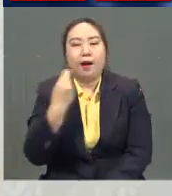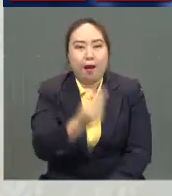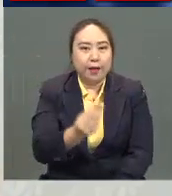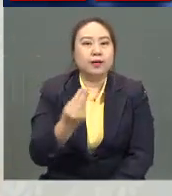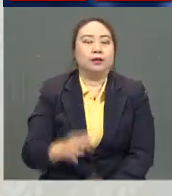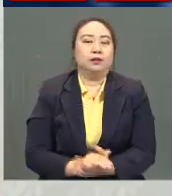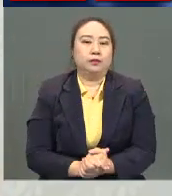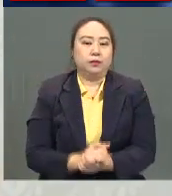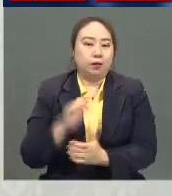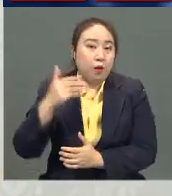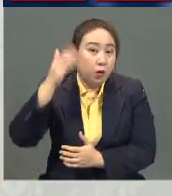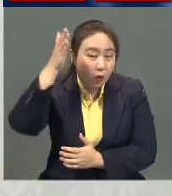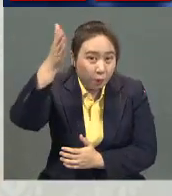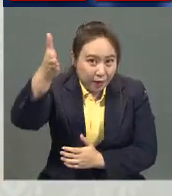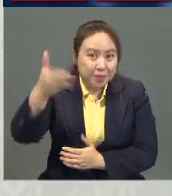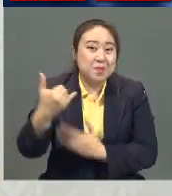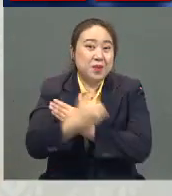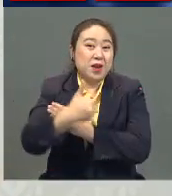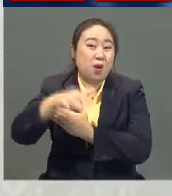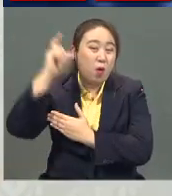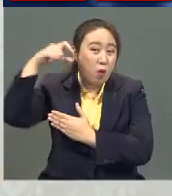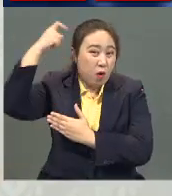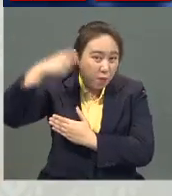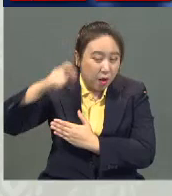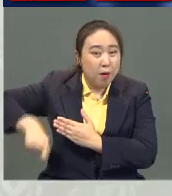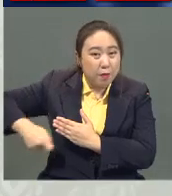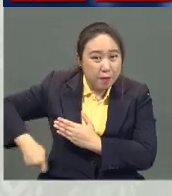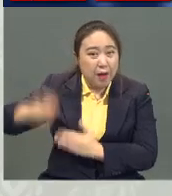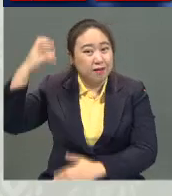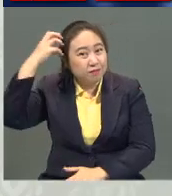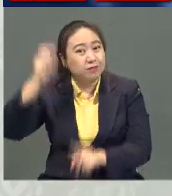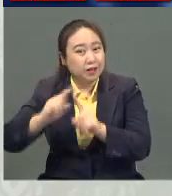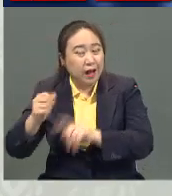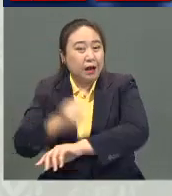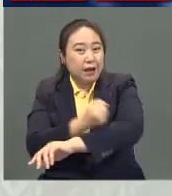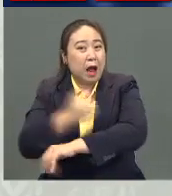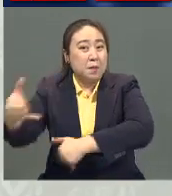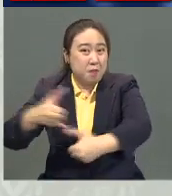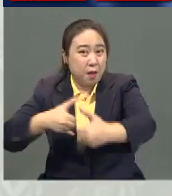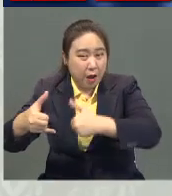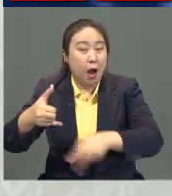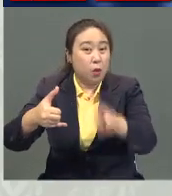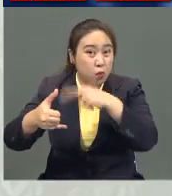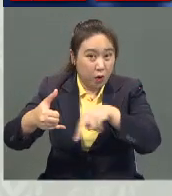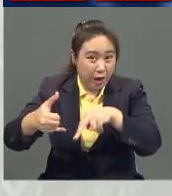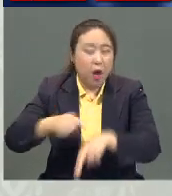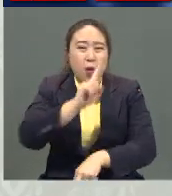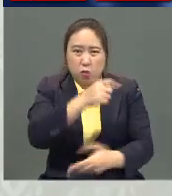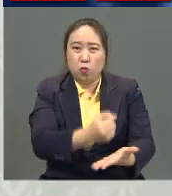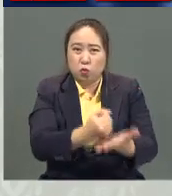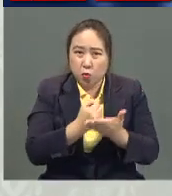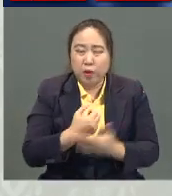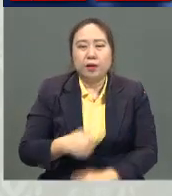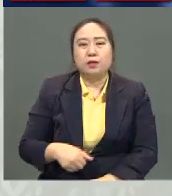เราดูแลแรงงานเข้าประเทศอีกละแล้วไม่ใช่เขาเหรอท่องเที่ยวในประเทศไม่ใช่เขาเหรอคนไทยไปเที่ยวเ